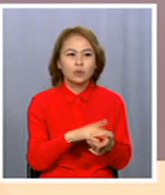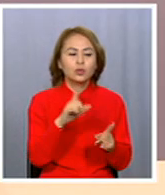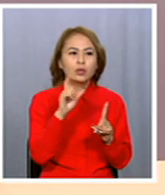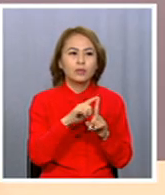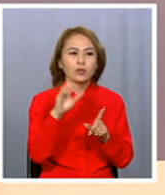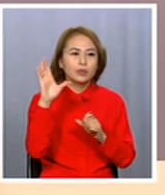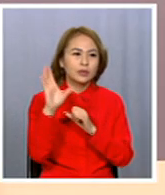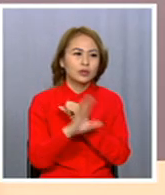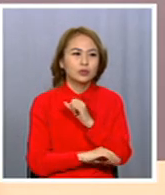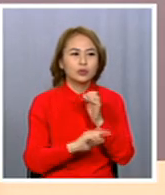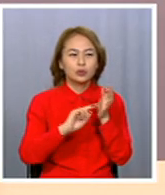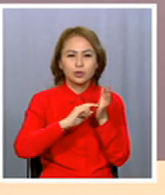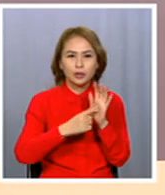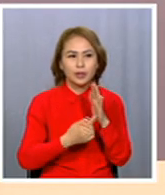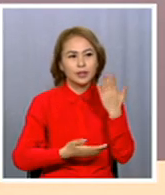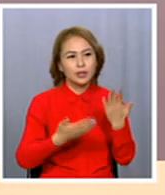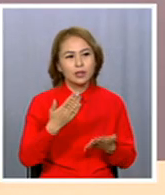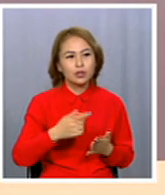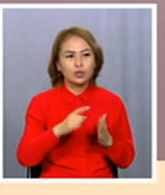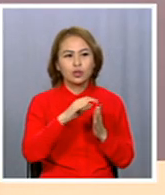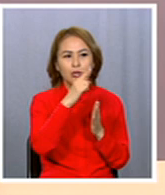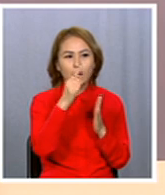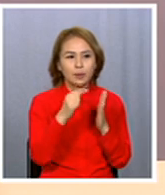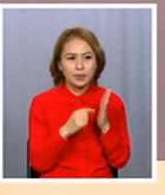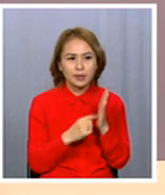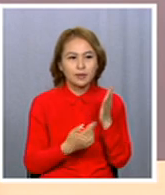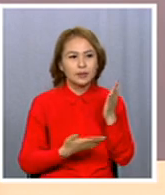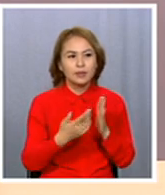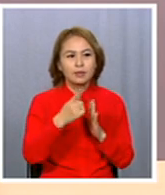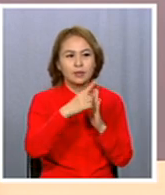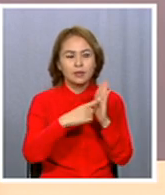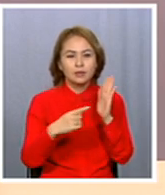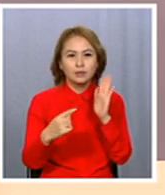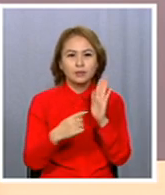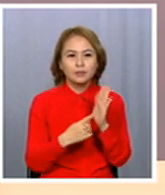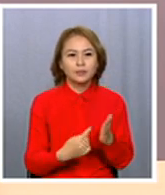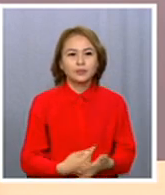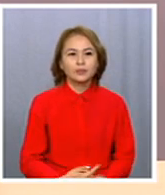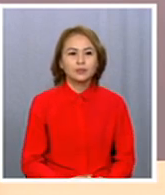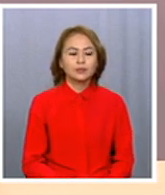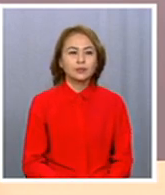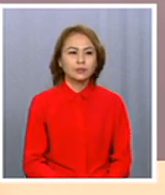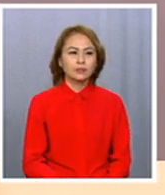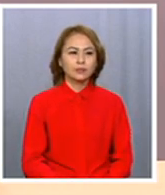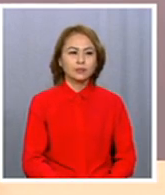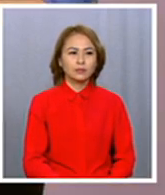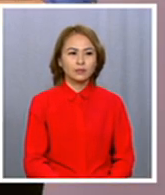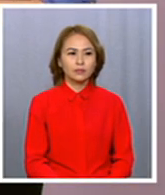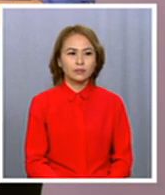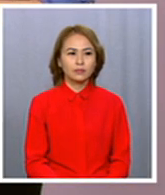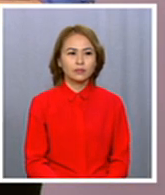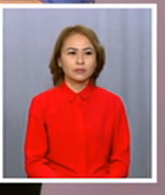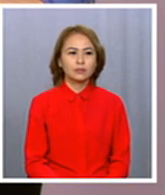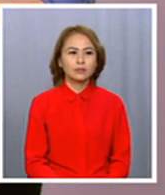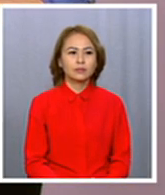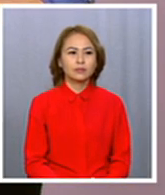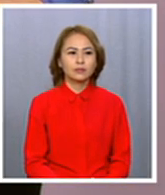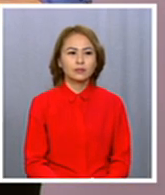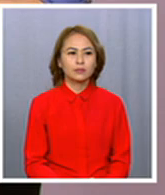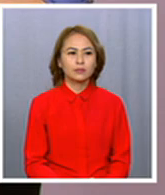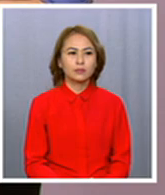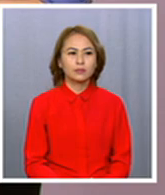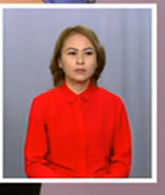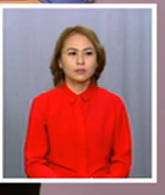Сөйлемнен соң не нүкте, не сұрақ белгісі, не леп белгісі қойылады.